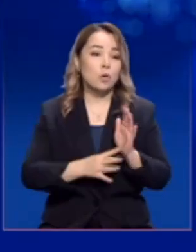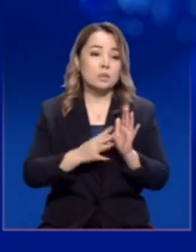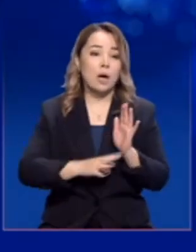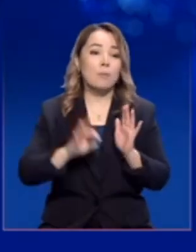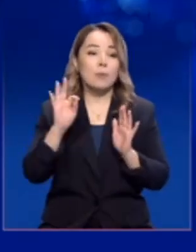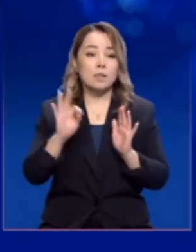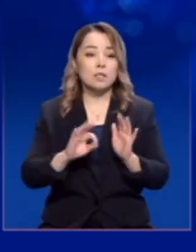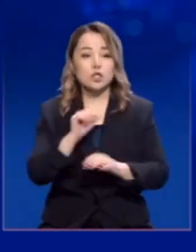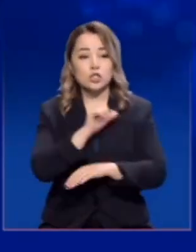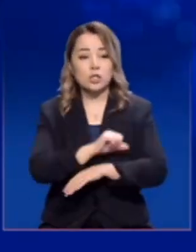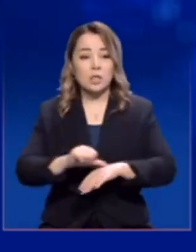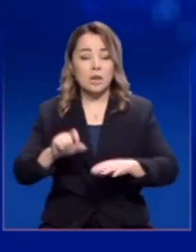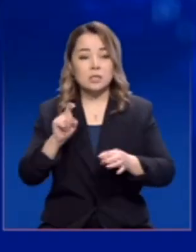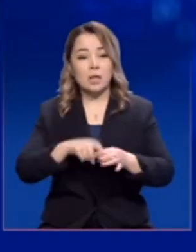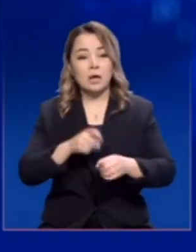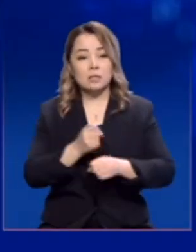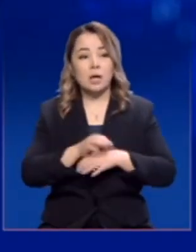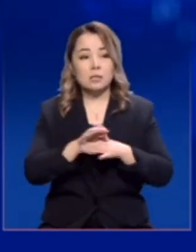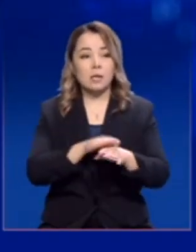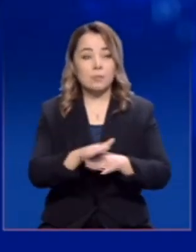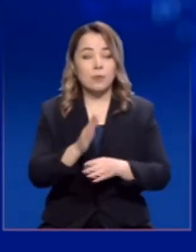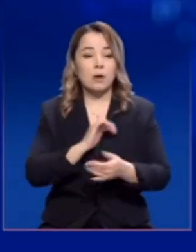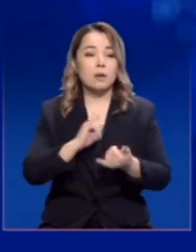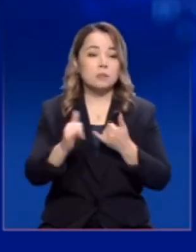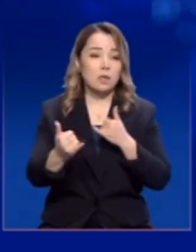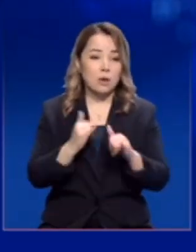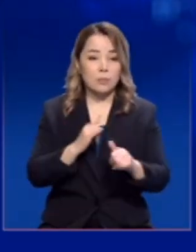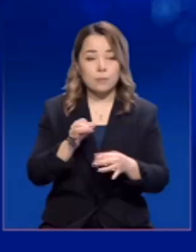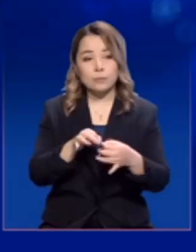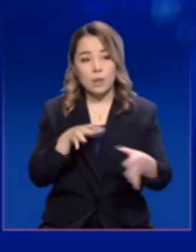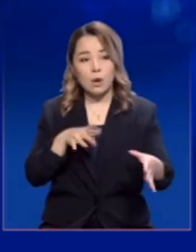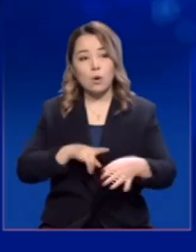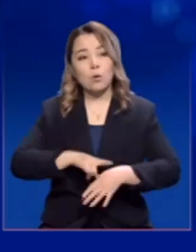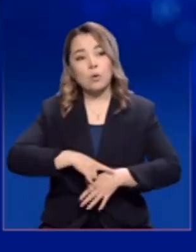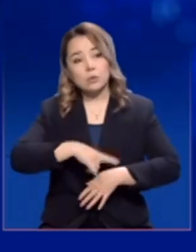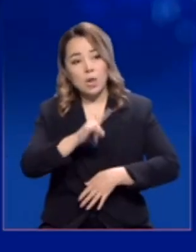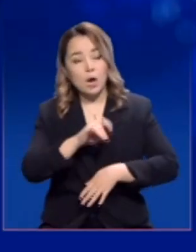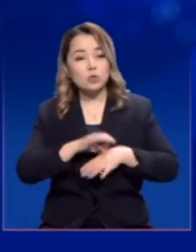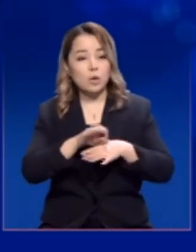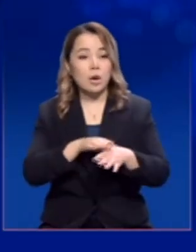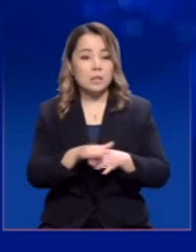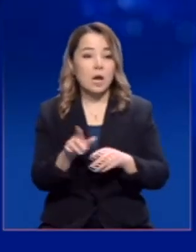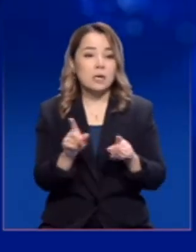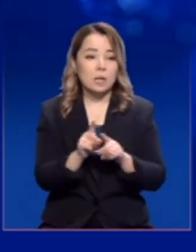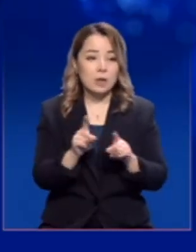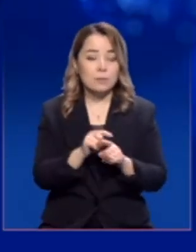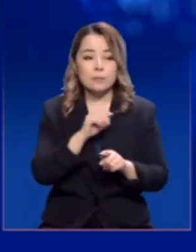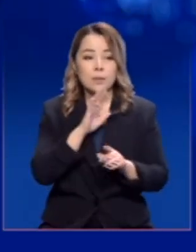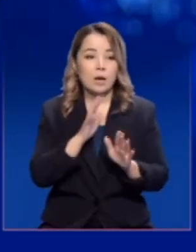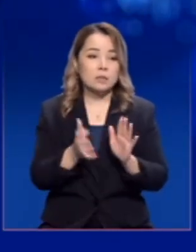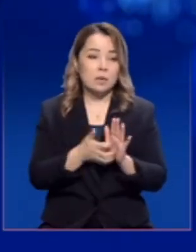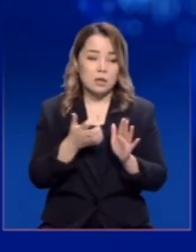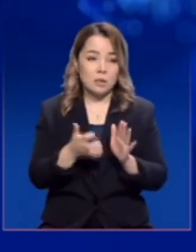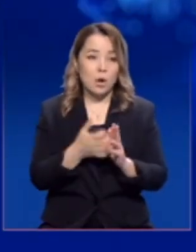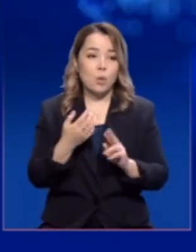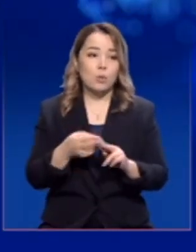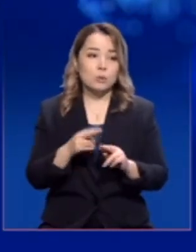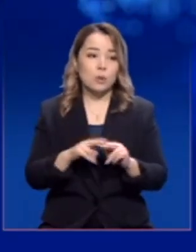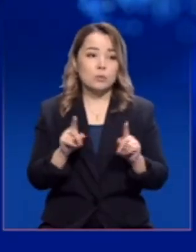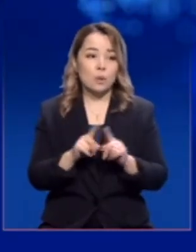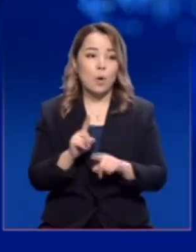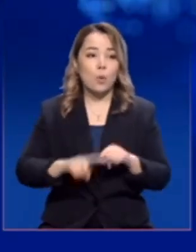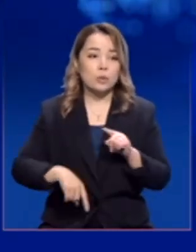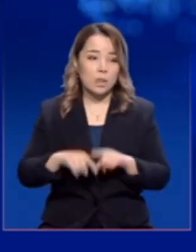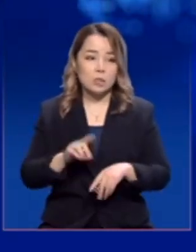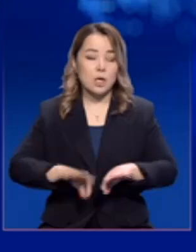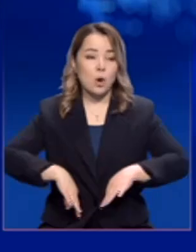90% шетелде тіркелген екен. Яғни алыс-беріс үзілгелі ұшақта оны жөндейтін құрал сайманда жетпей жатыр. Сонымен қатар